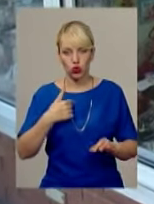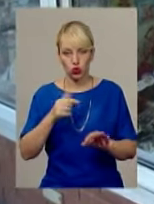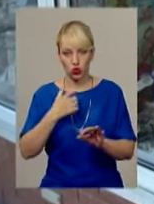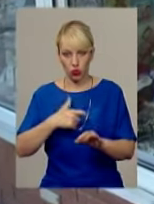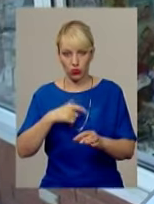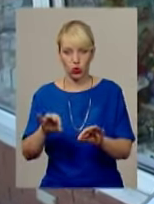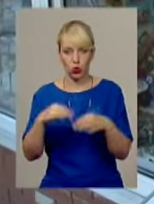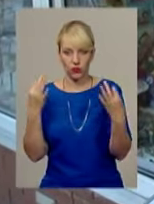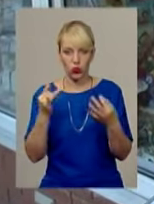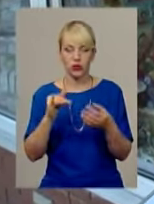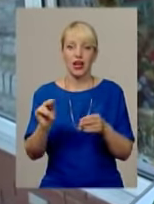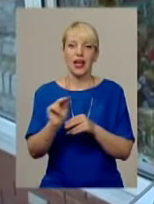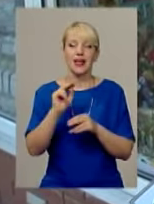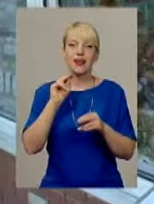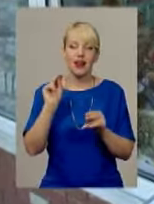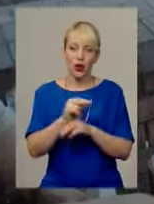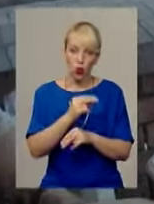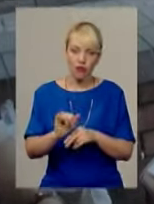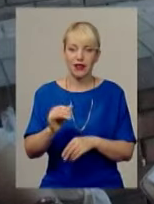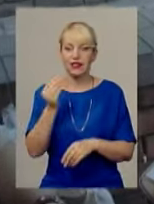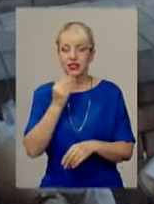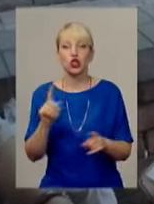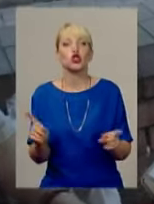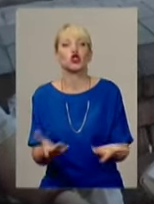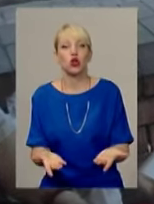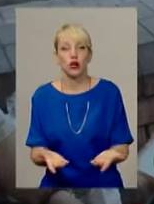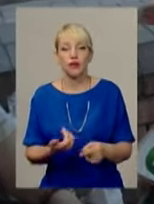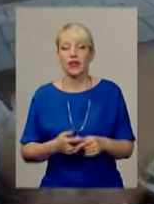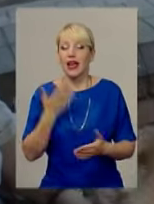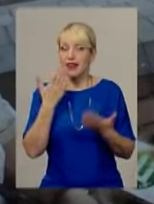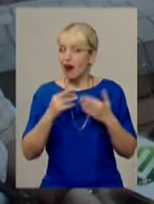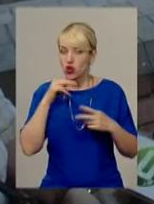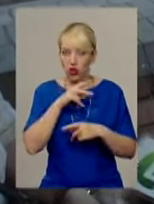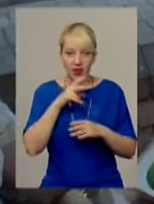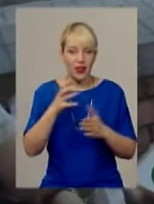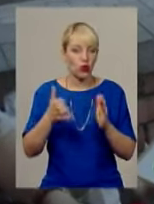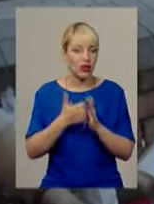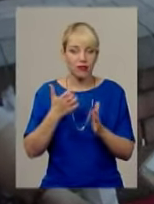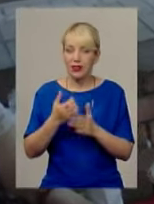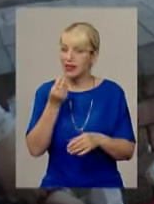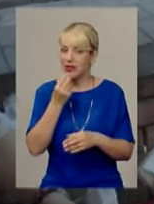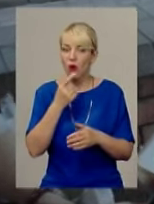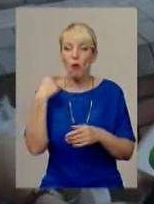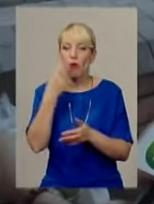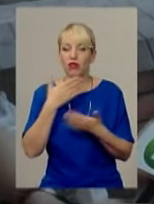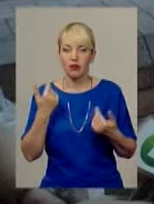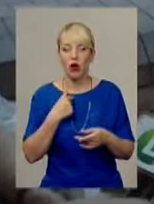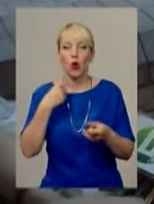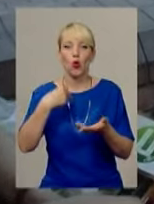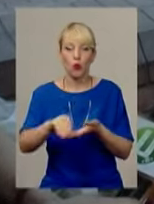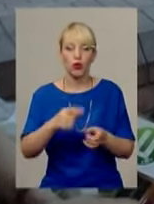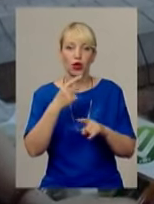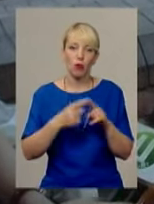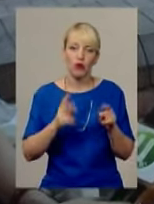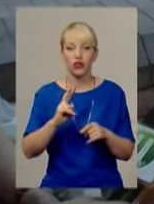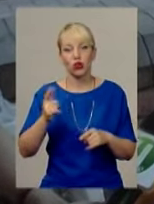і лікуватися, і їсти, і що? Як на ліки не вистачає, то вже за їжу мови нету. От купила пів кіло помідор і